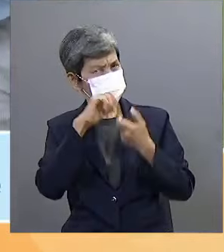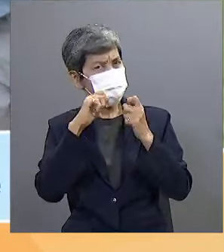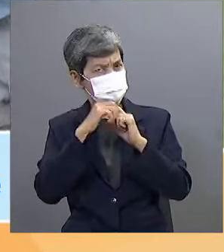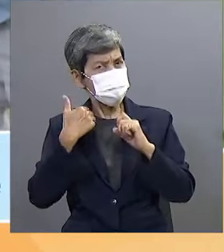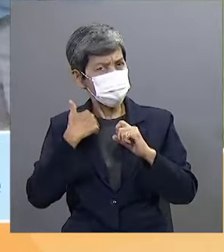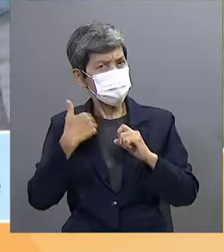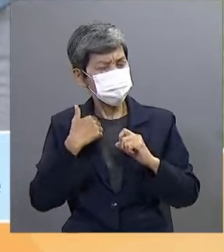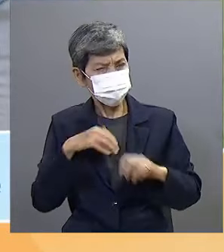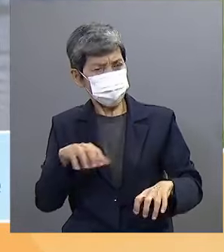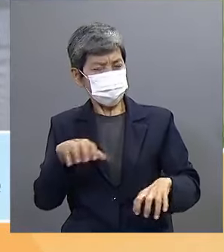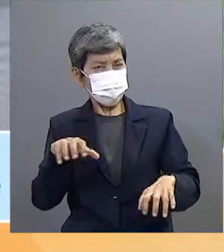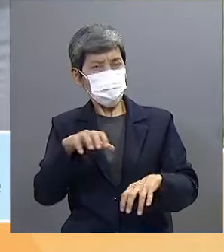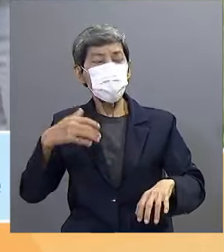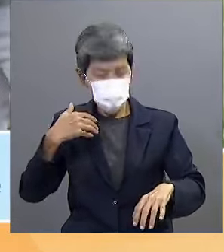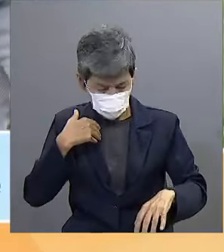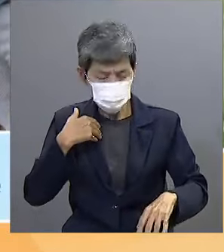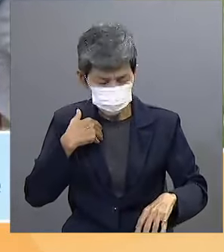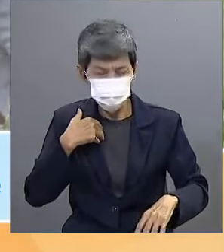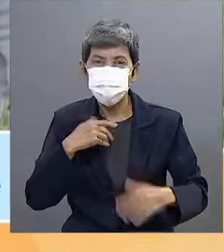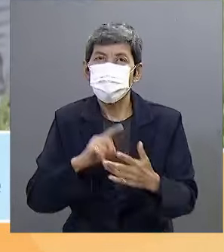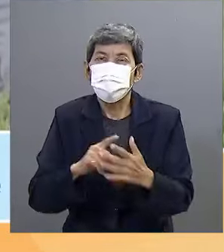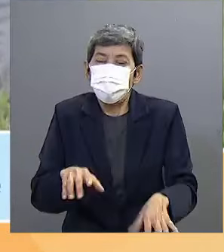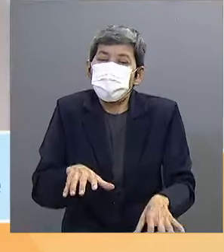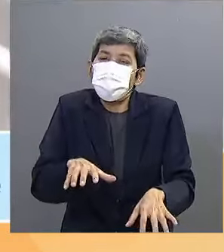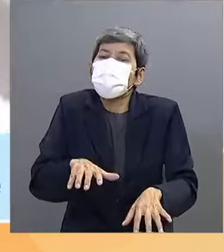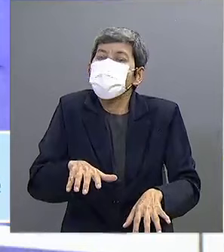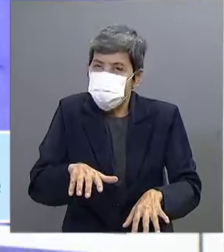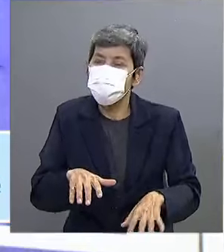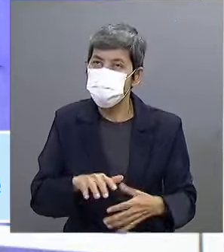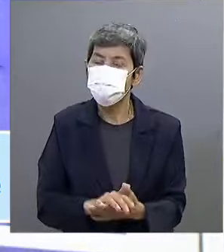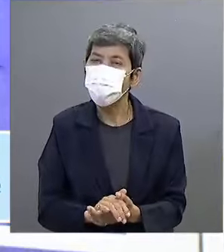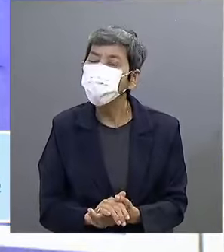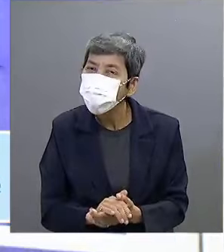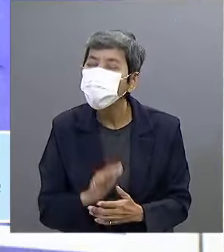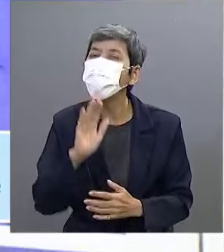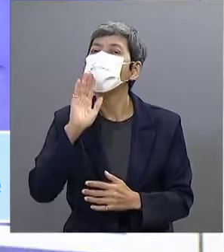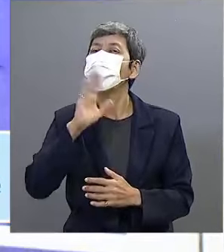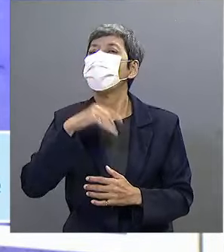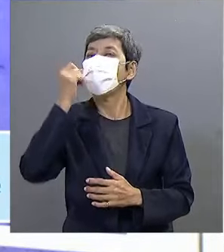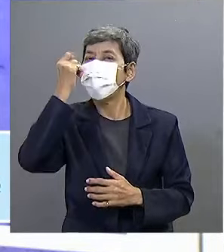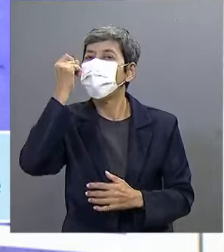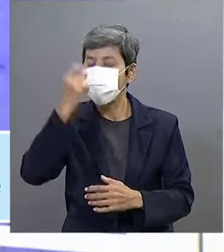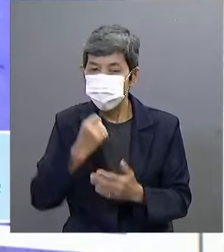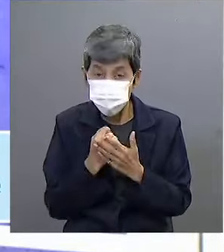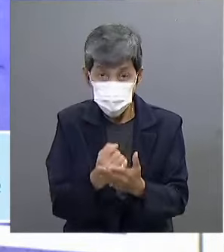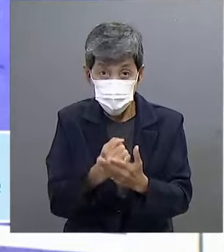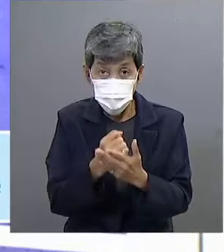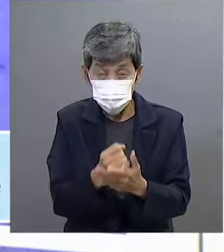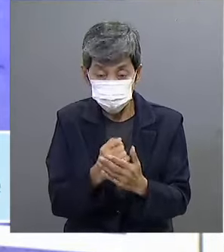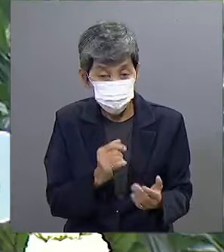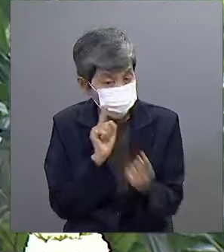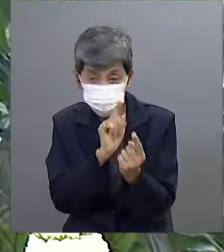งได้นะคะมีตัวเกรงได้ค่ะ ครับเอาแบบนั้นจำเป็นจะต้องปฐมพยาบาลไหมครับหรือต้องถึงมือคุณหมอเท่านั้น